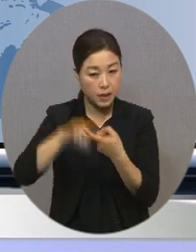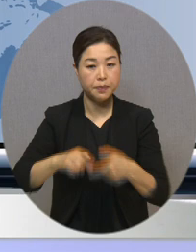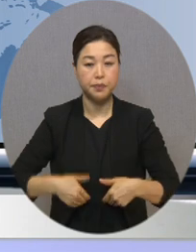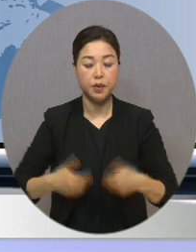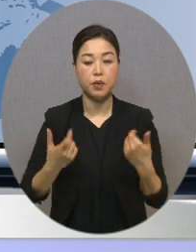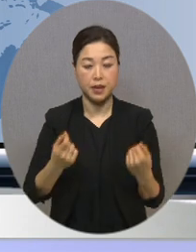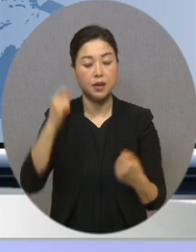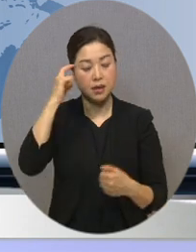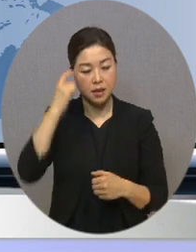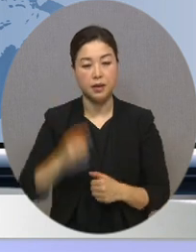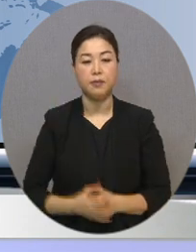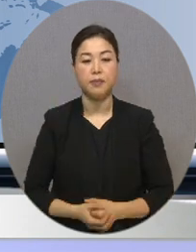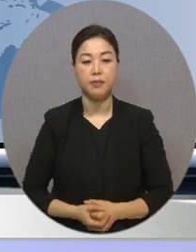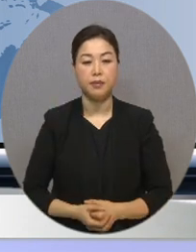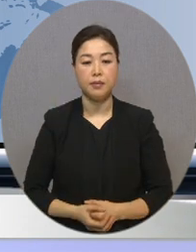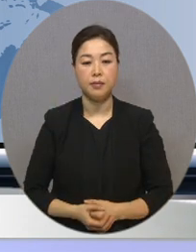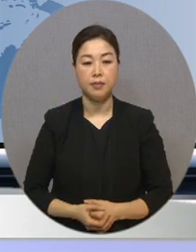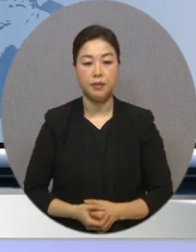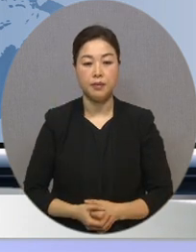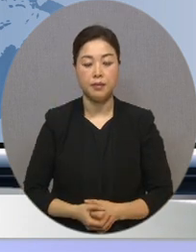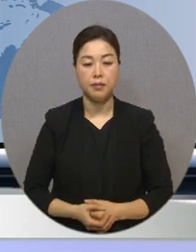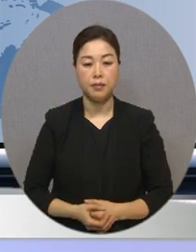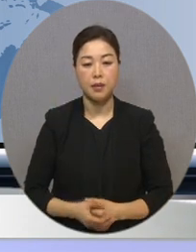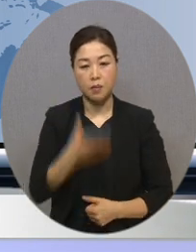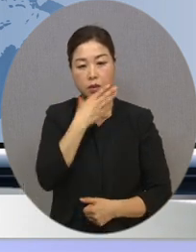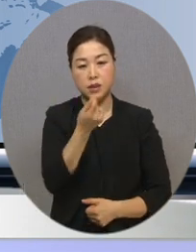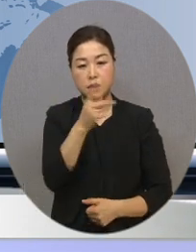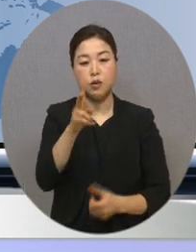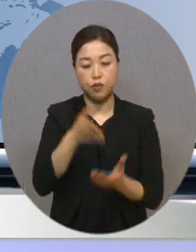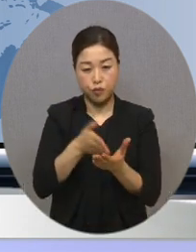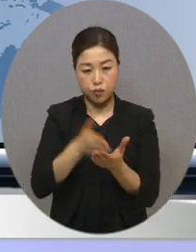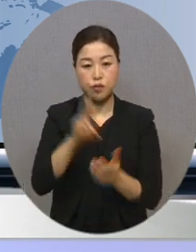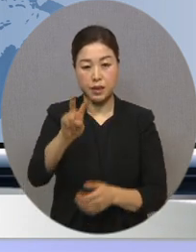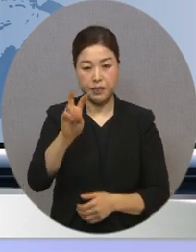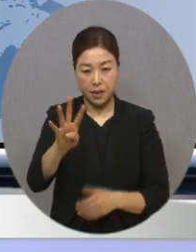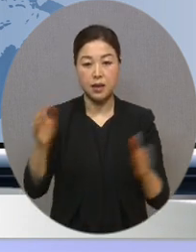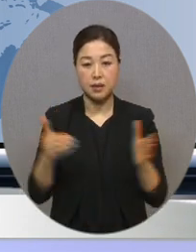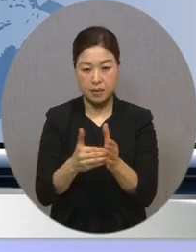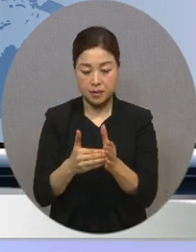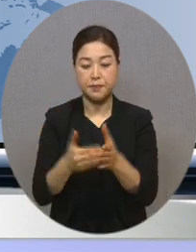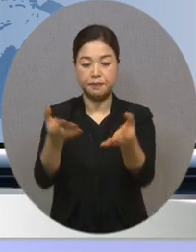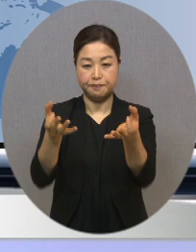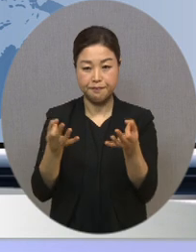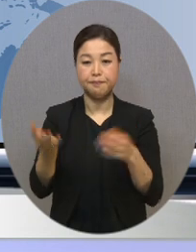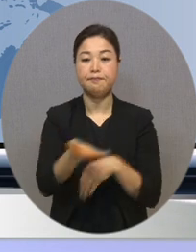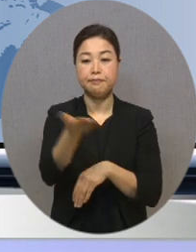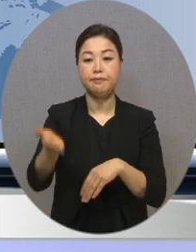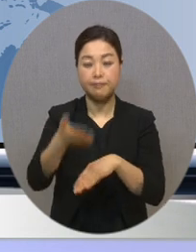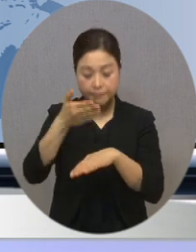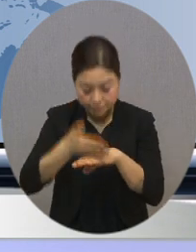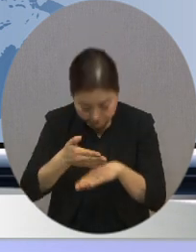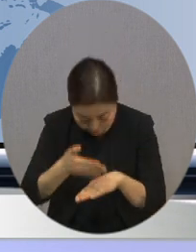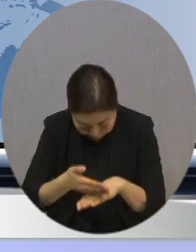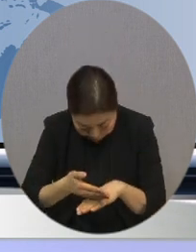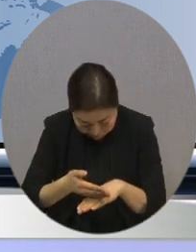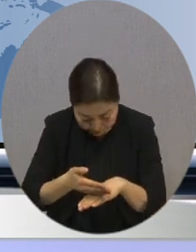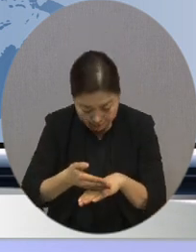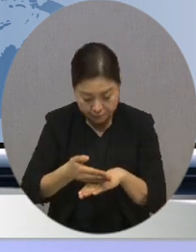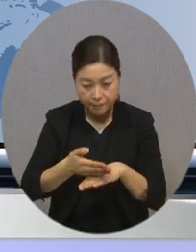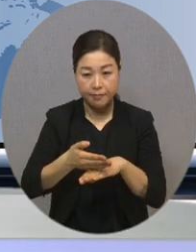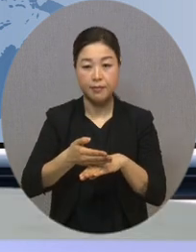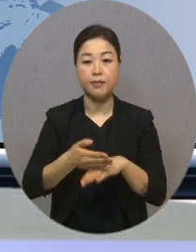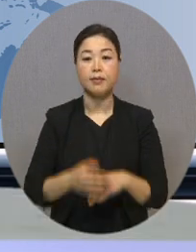요구되는 부분이 아닐까 싶습니다. 이상 WBC 복지TV 뉴스 24를 마칩니다. 시청해주신 여러분 고맙습니다.